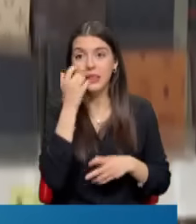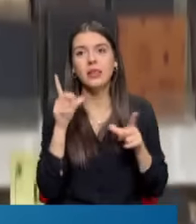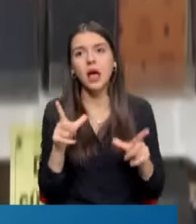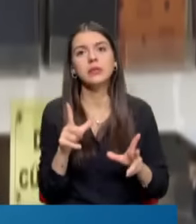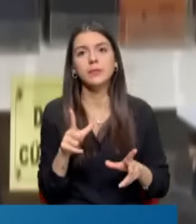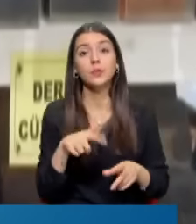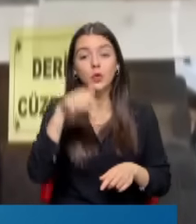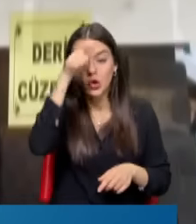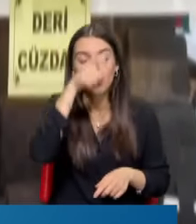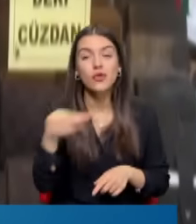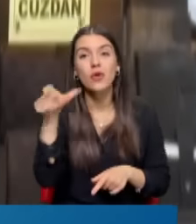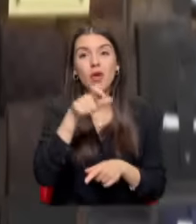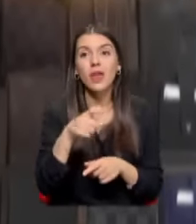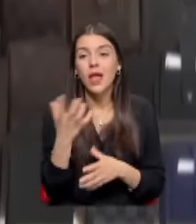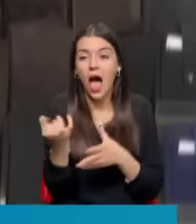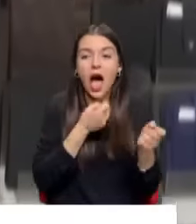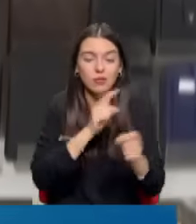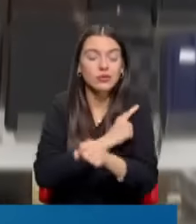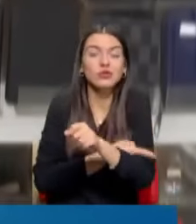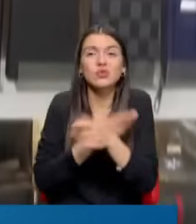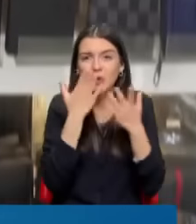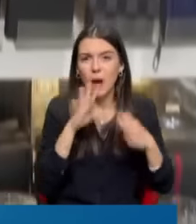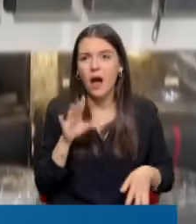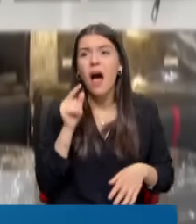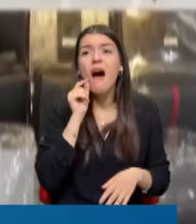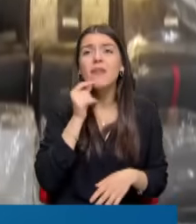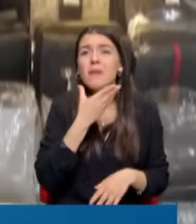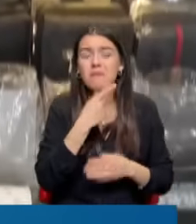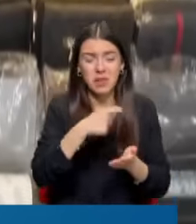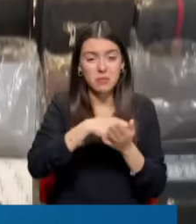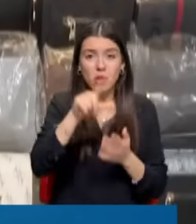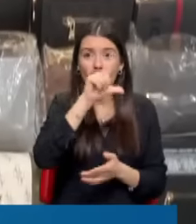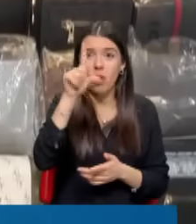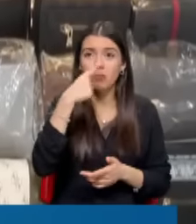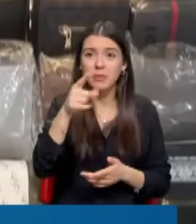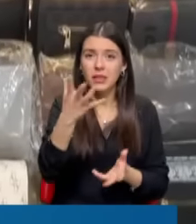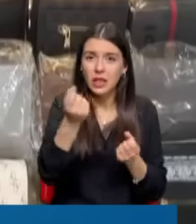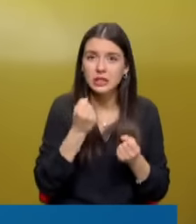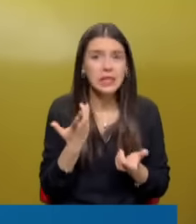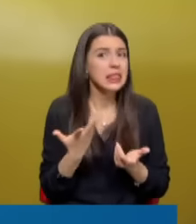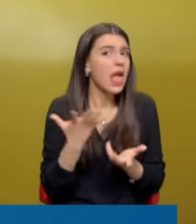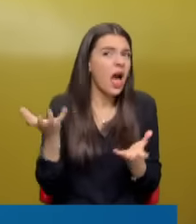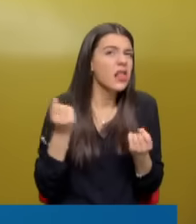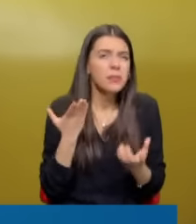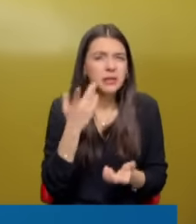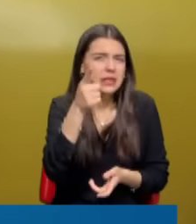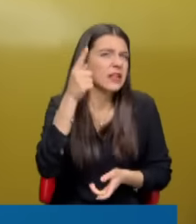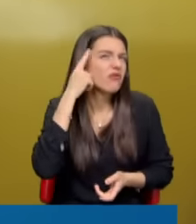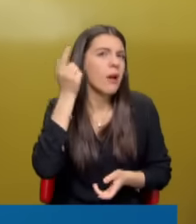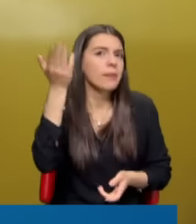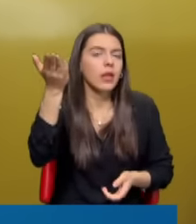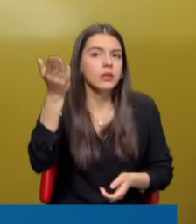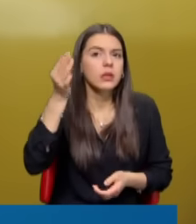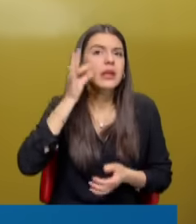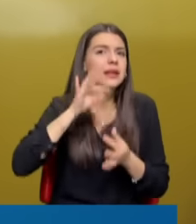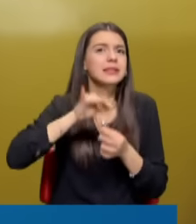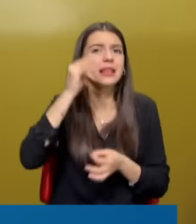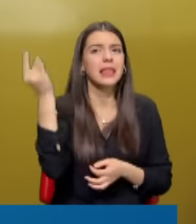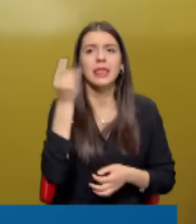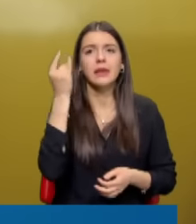alım gücü yok. Adam emekli maaşı 10 bin lira alıyorsa sence ne alabilir? İnsanlar geziyor sadece aç